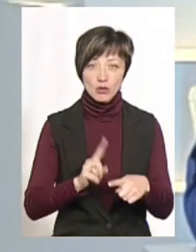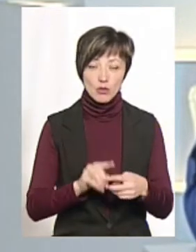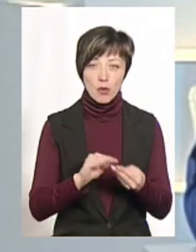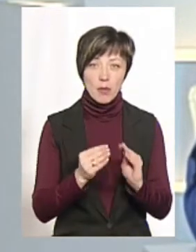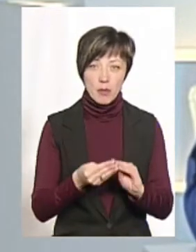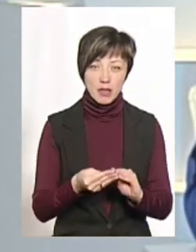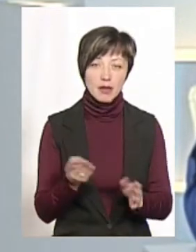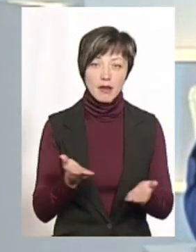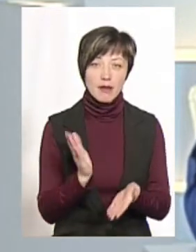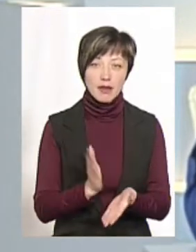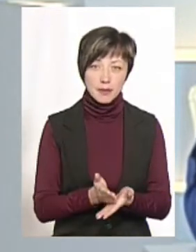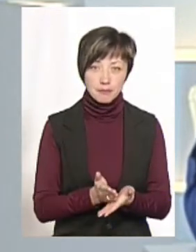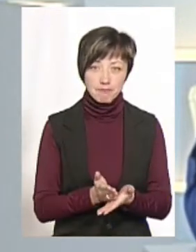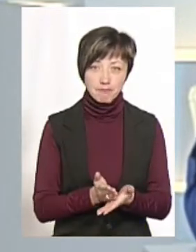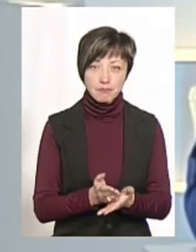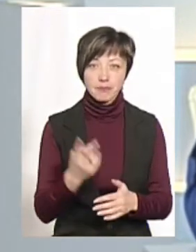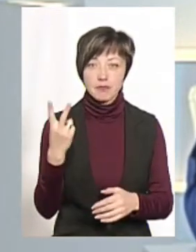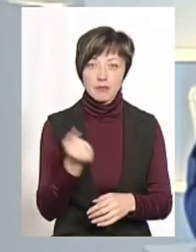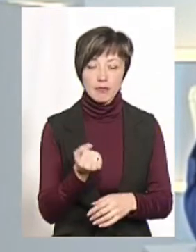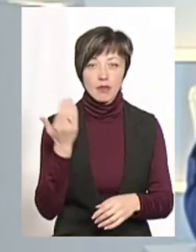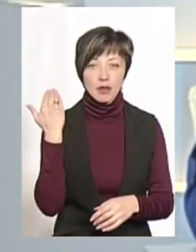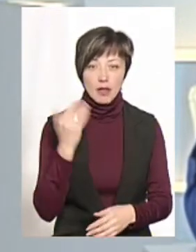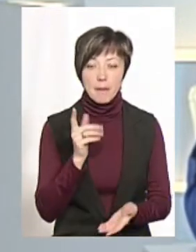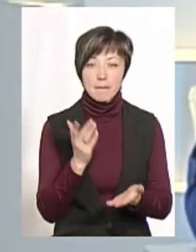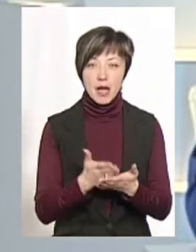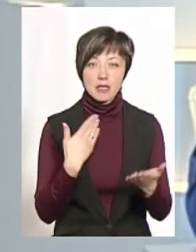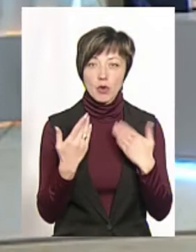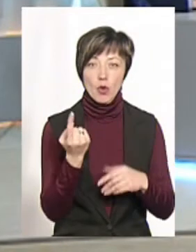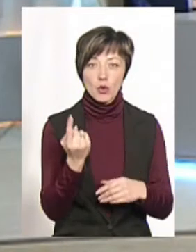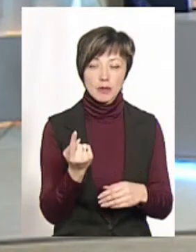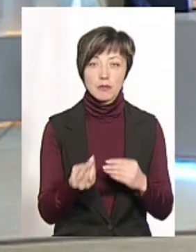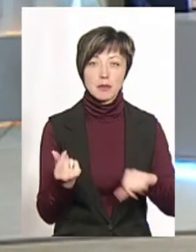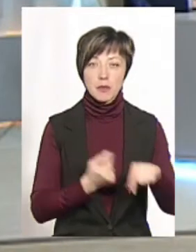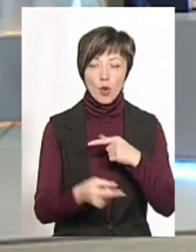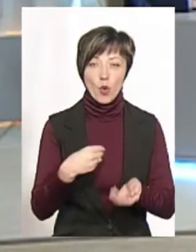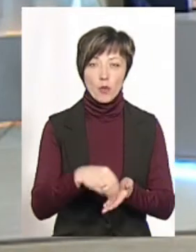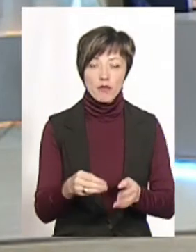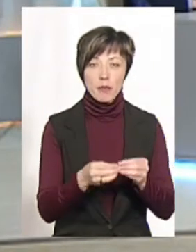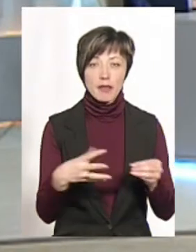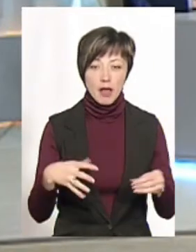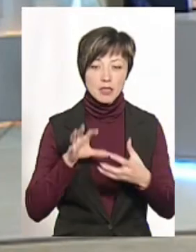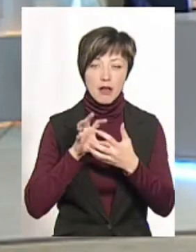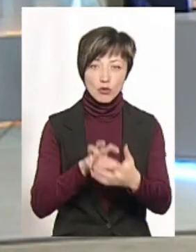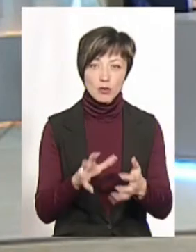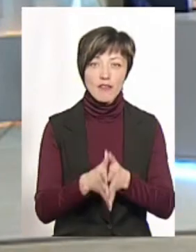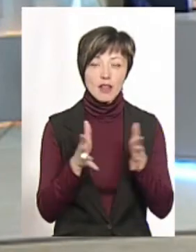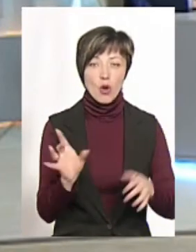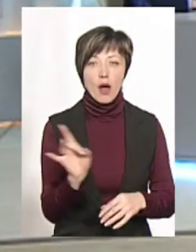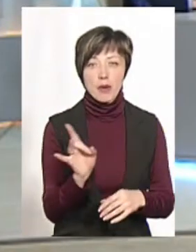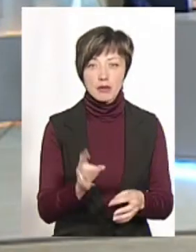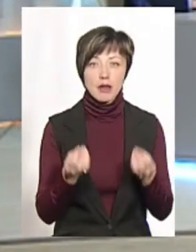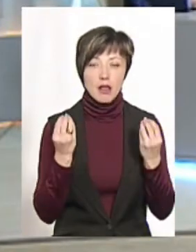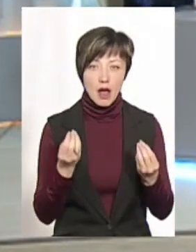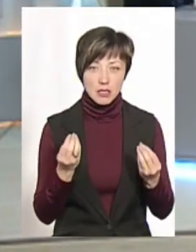всю проблематику, яка є. Десь два тижні тому ми мали спілкування з одним підприємцем, який купив 15 автобусів